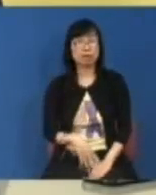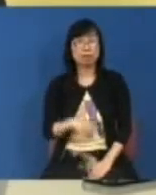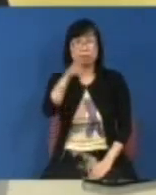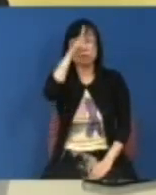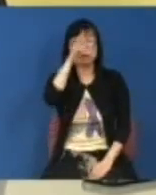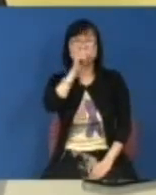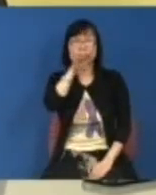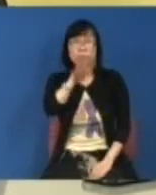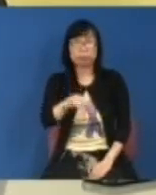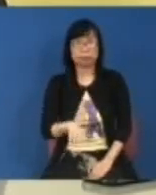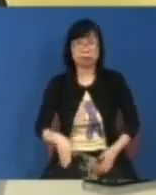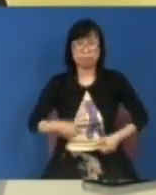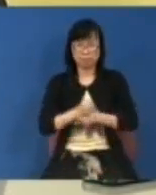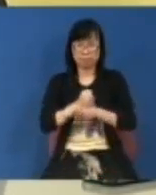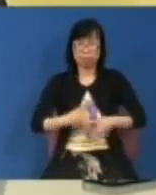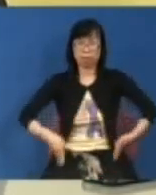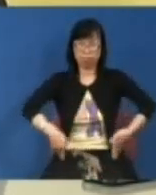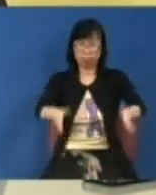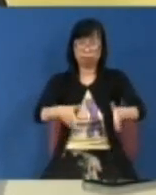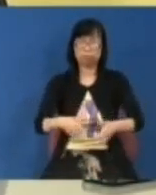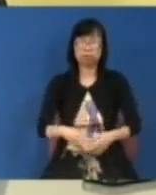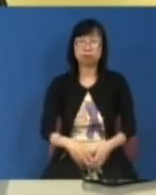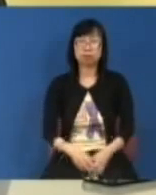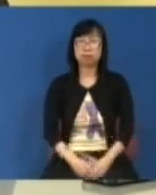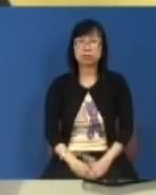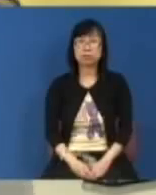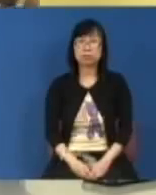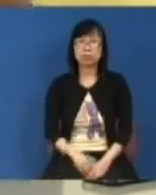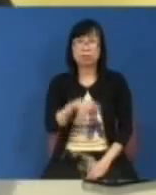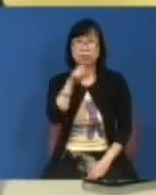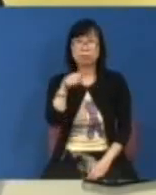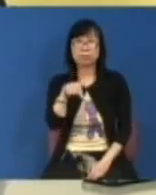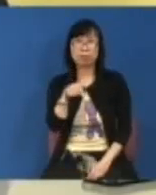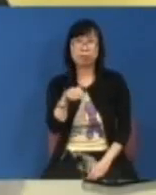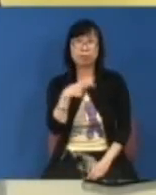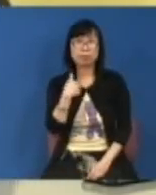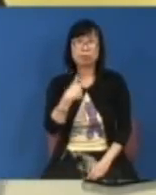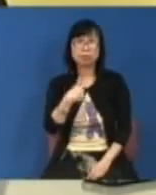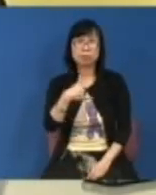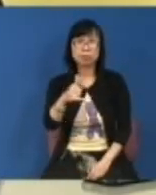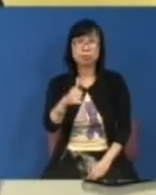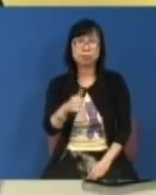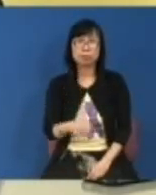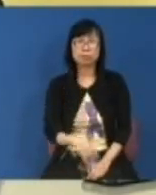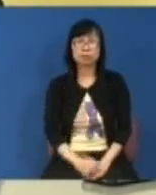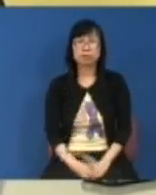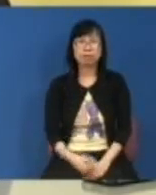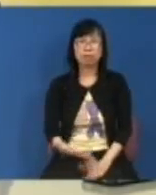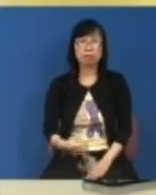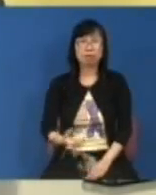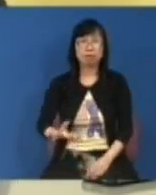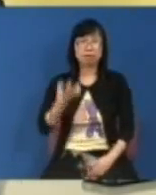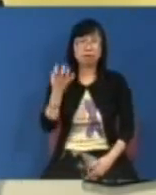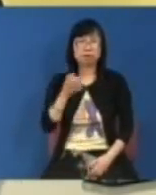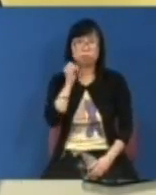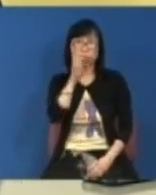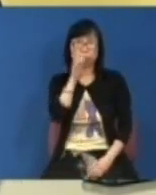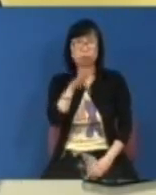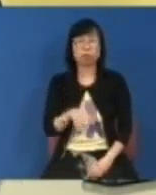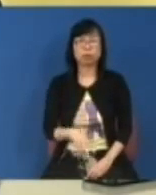哋噶嘛嗰條馬路， 你搞到人哋啲 咁你點解要鼓噪啫？話出唔到嚟啫，係輪到你講嘢